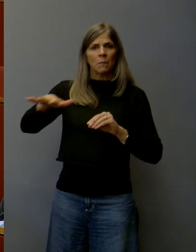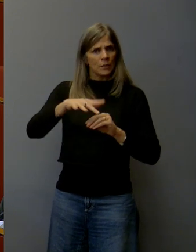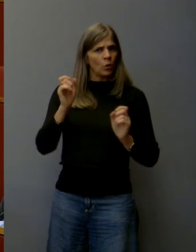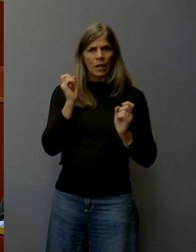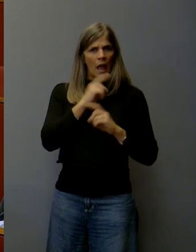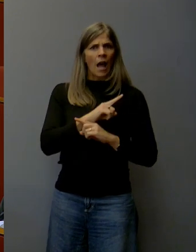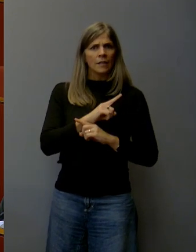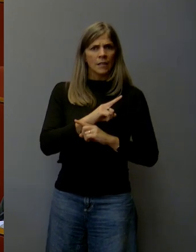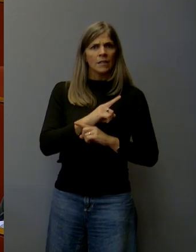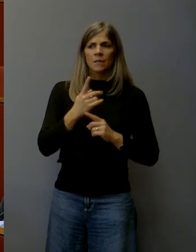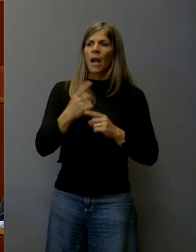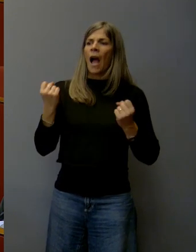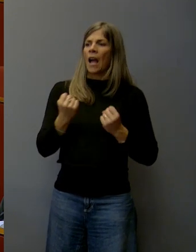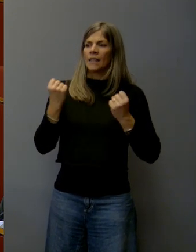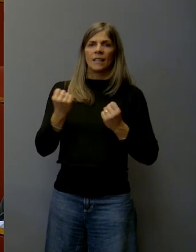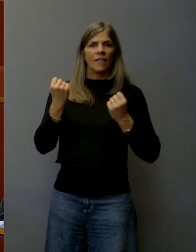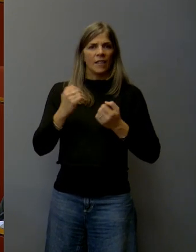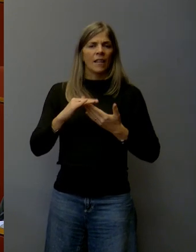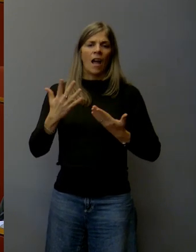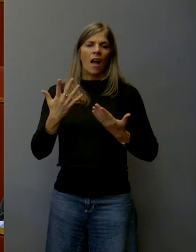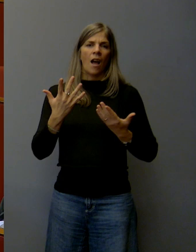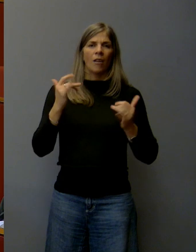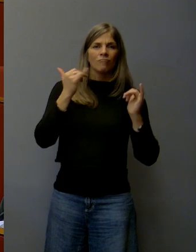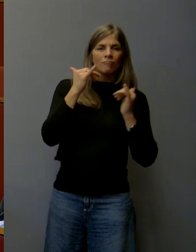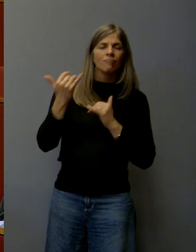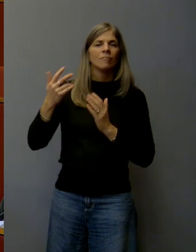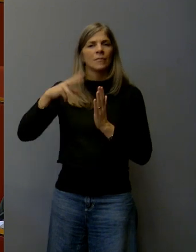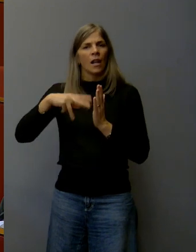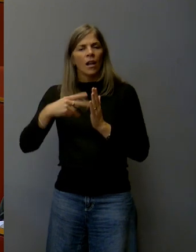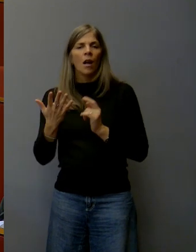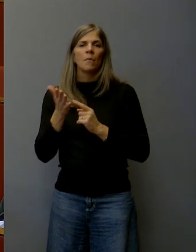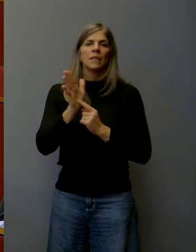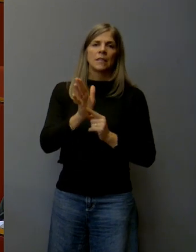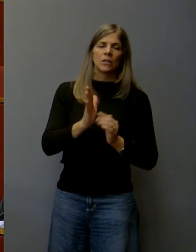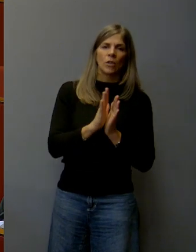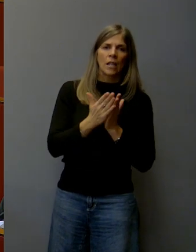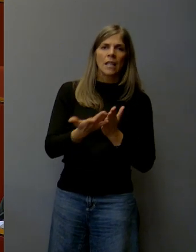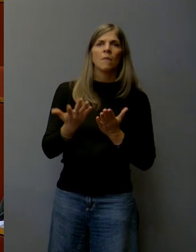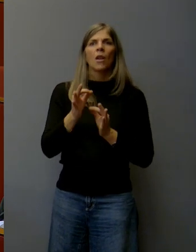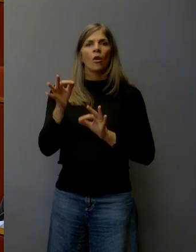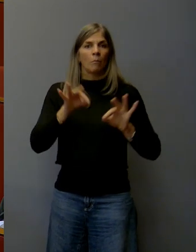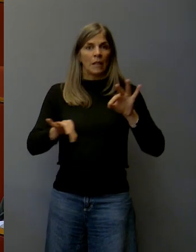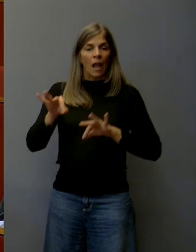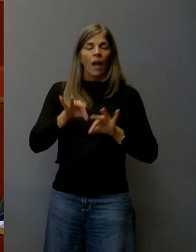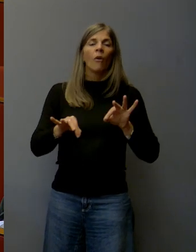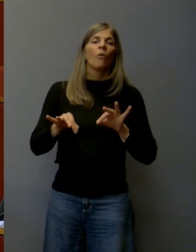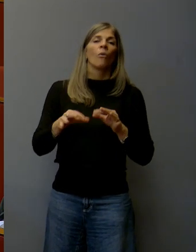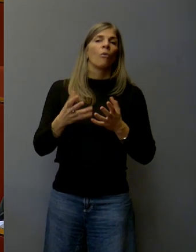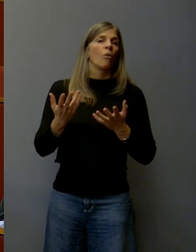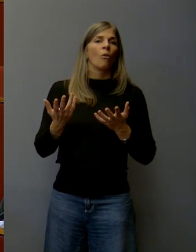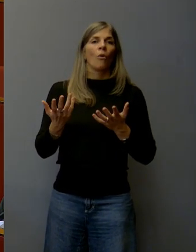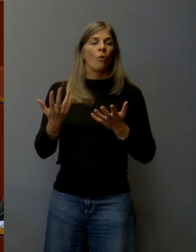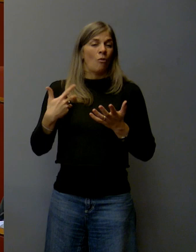che sono attività ricreative di lettura presentazioni dei libri organizzazione di spettacoli abbiamo